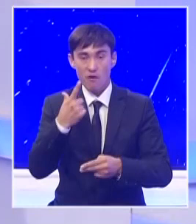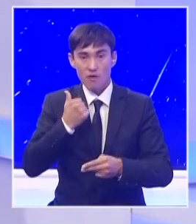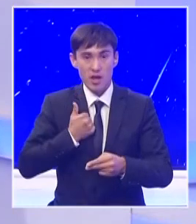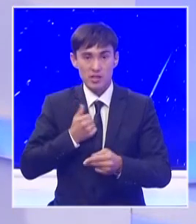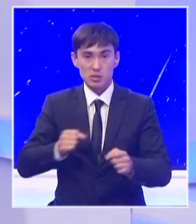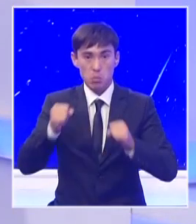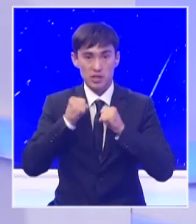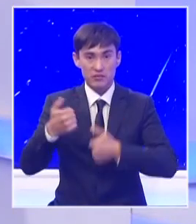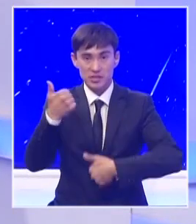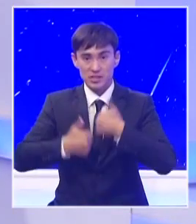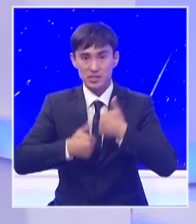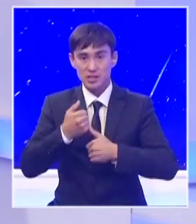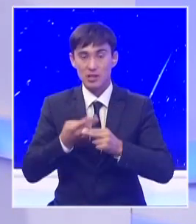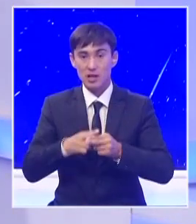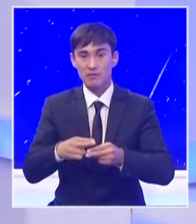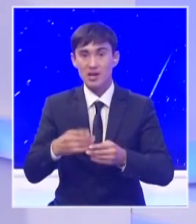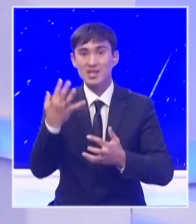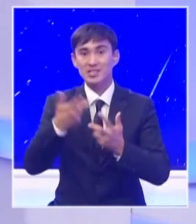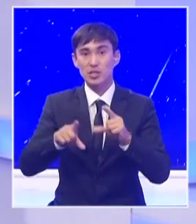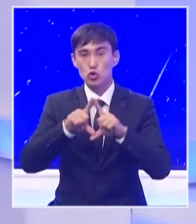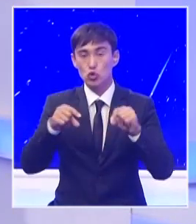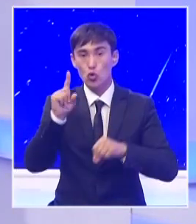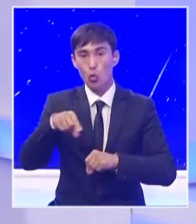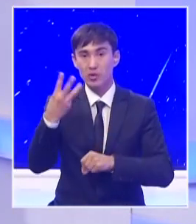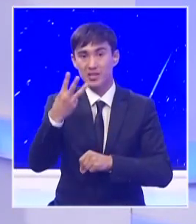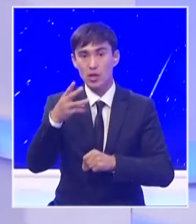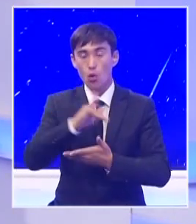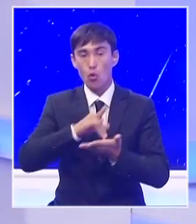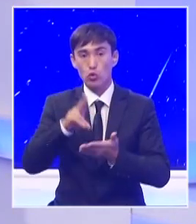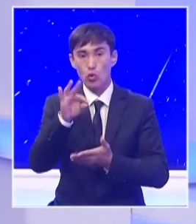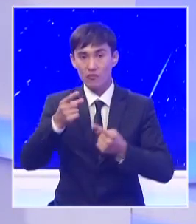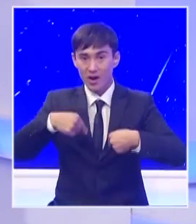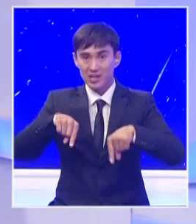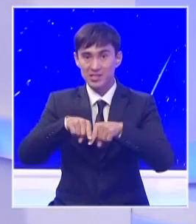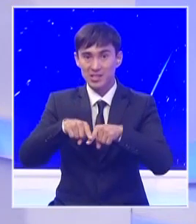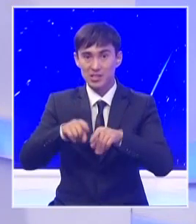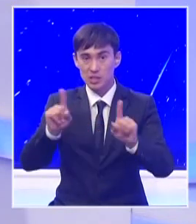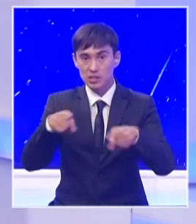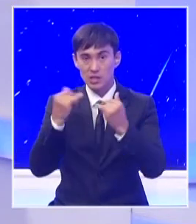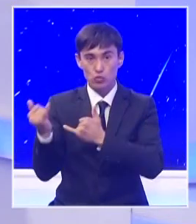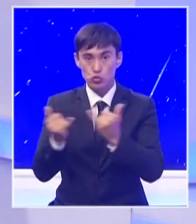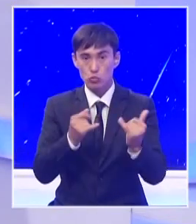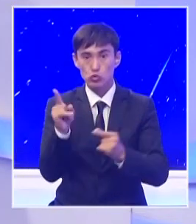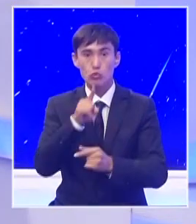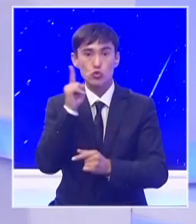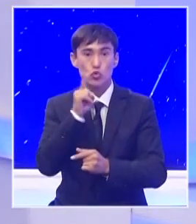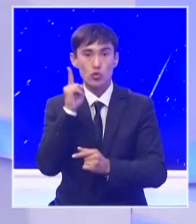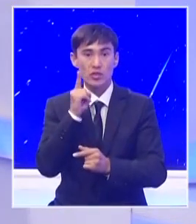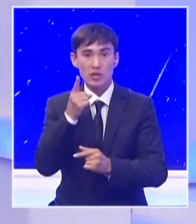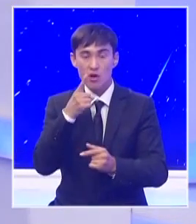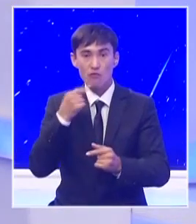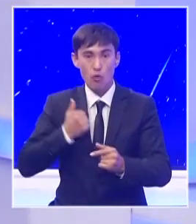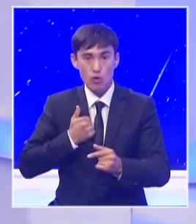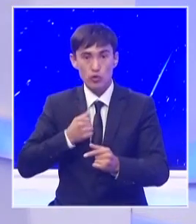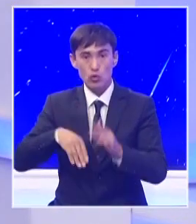но и спортивных состязаниях. Для этого в средней школе номер 3 города Кунаев организаторы создали все условия, чтобы юные воины смогли